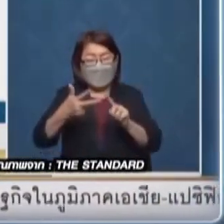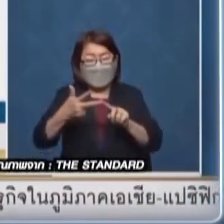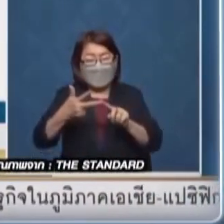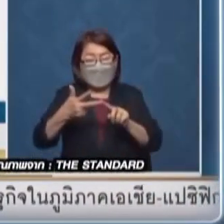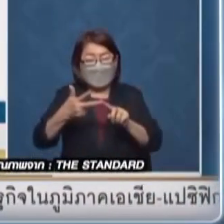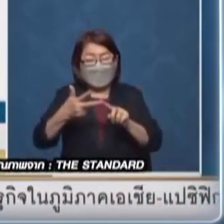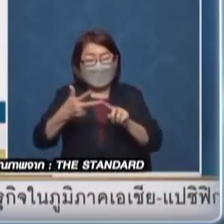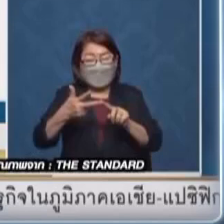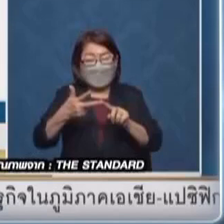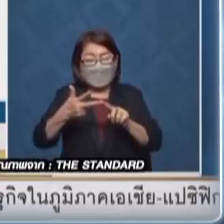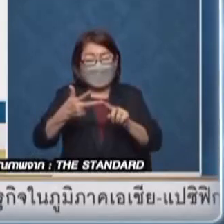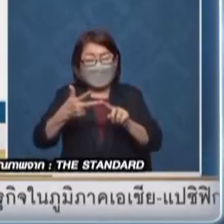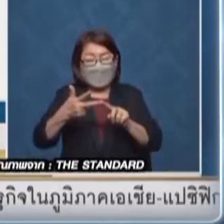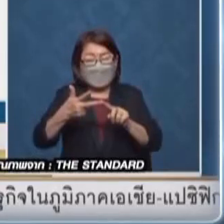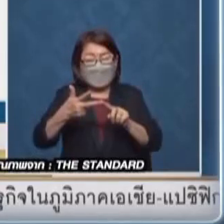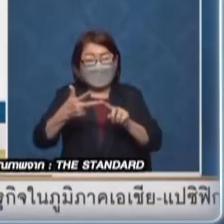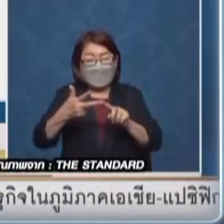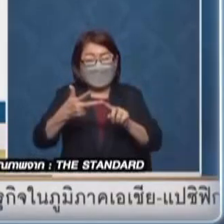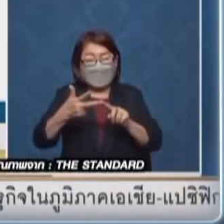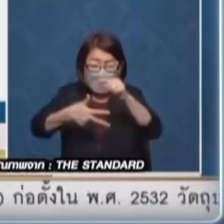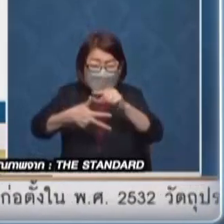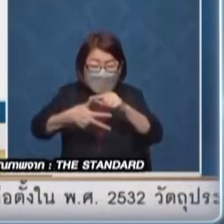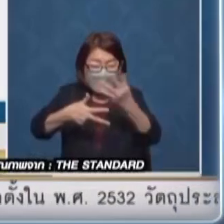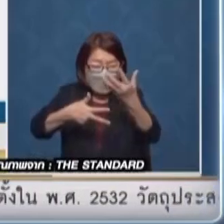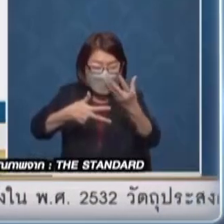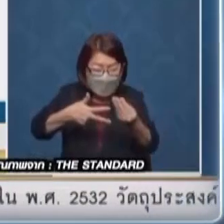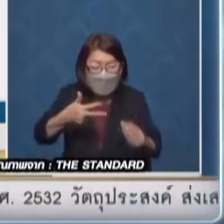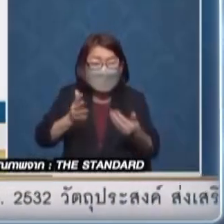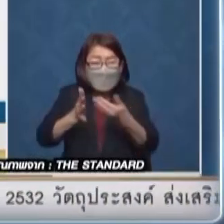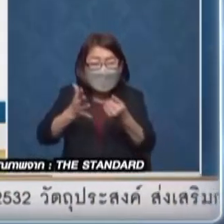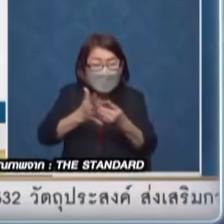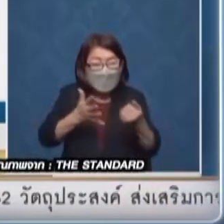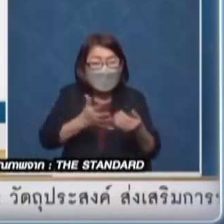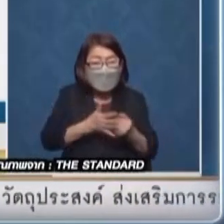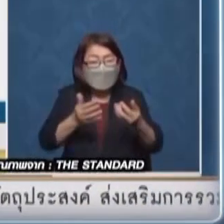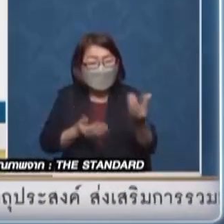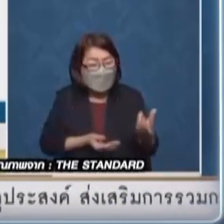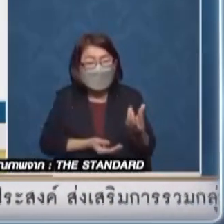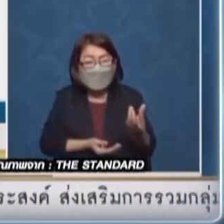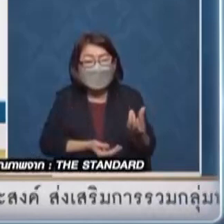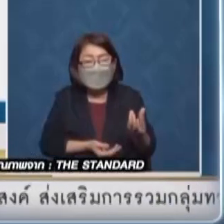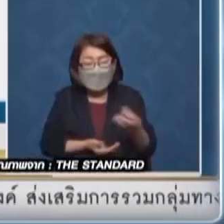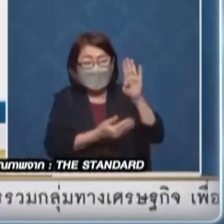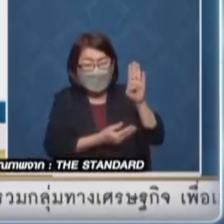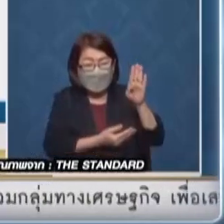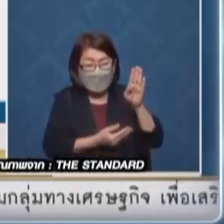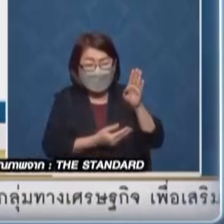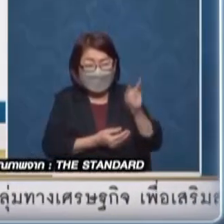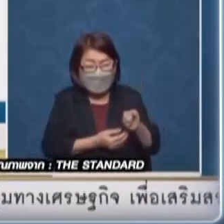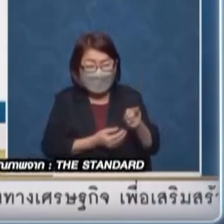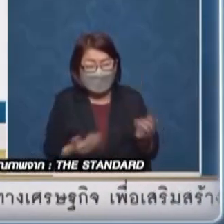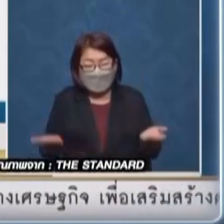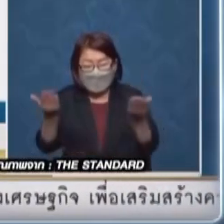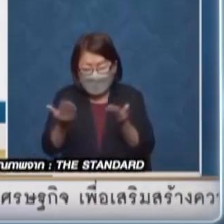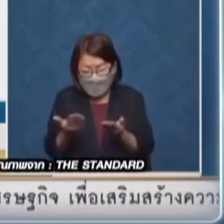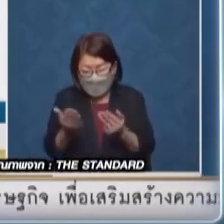ซื้อให้เขาขายให้จากวลีเด็กนี้กลายเป็นสภาค่อนข้างร้อนแรงเกี่ยวกับการจัดซื้อซิโนแว ค อ้าวคนที่เราไม่